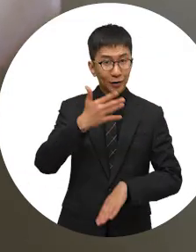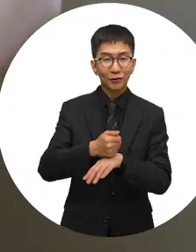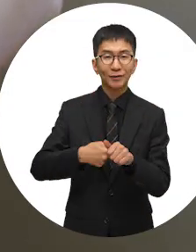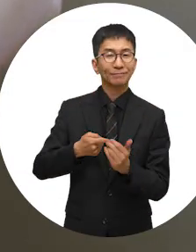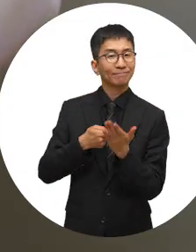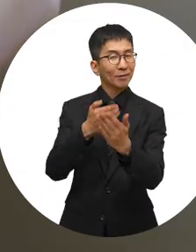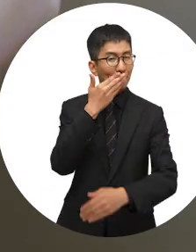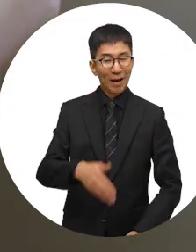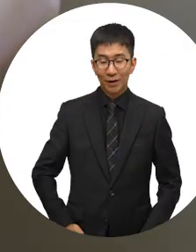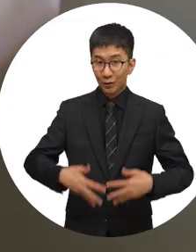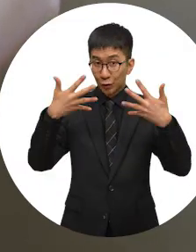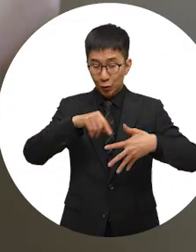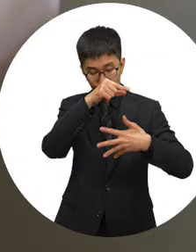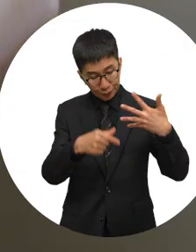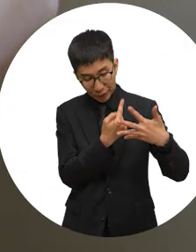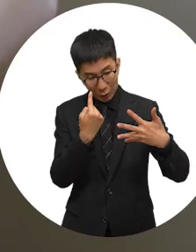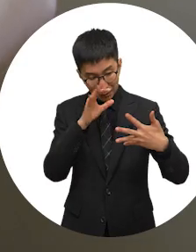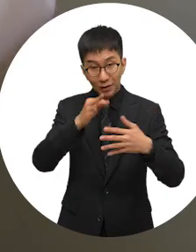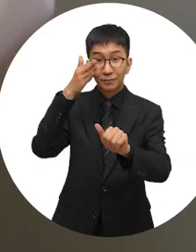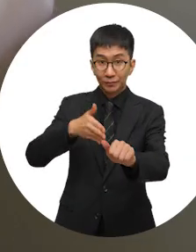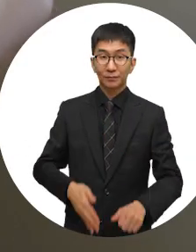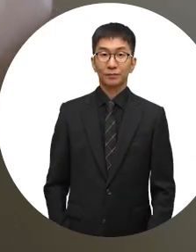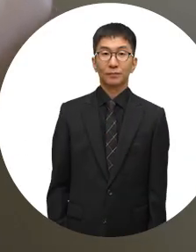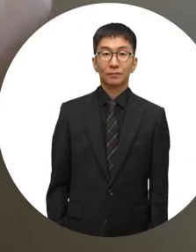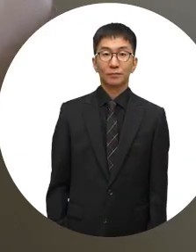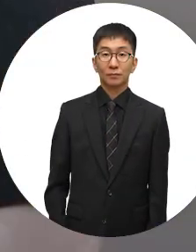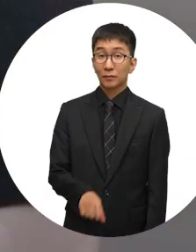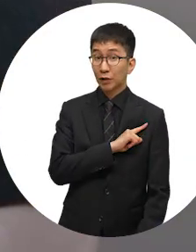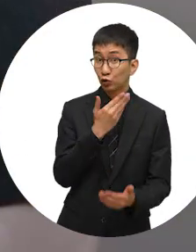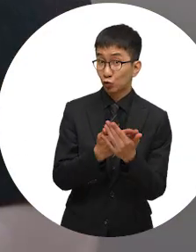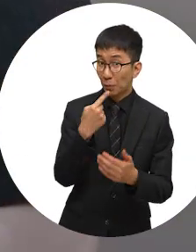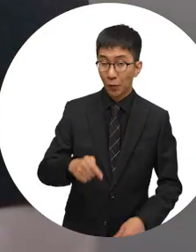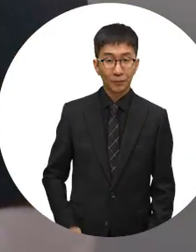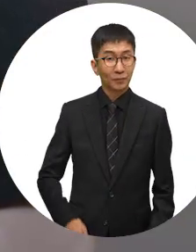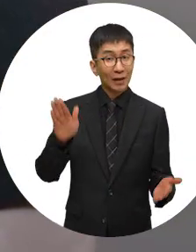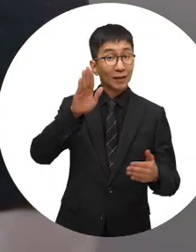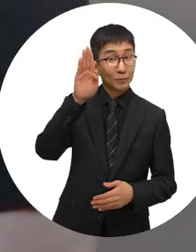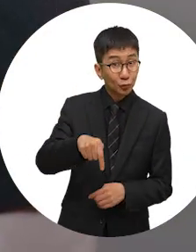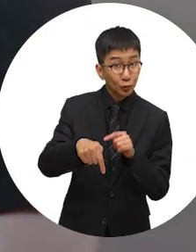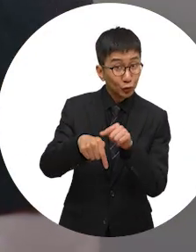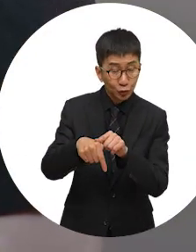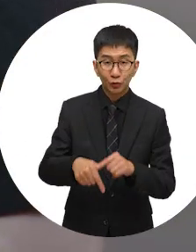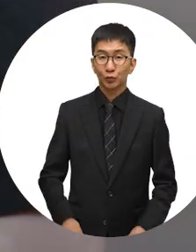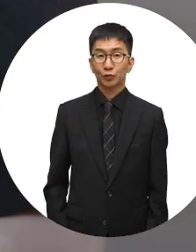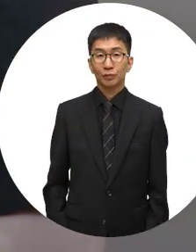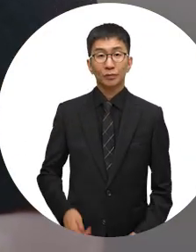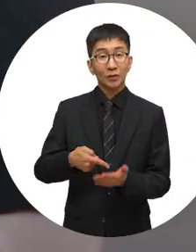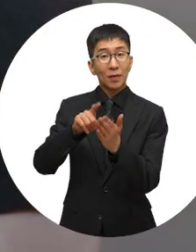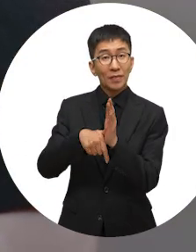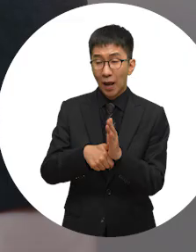수 있으니 자신의 자격 조건을 반드시 확인해 보시기 바랍니다. 무엇보다 중요한 점은 학생부 종합전형